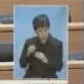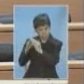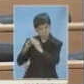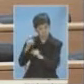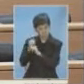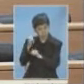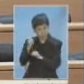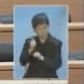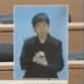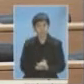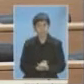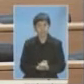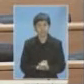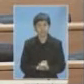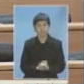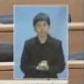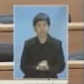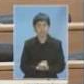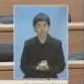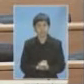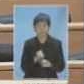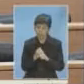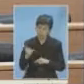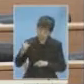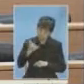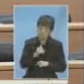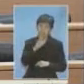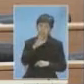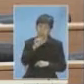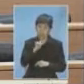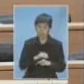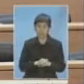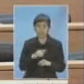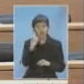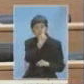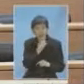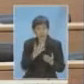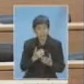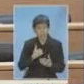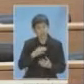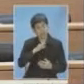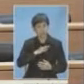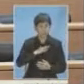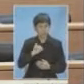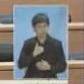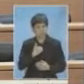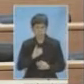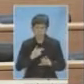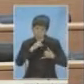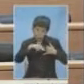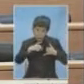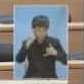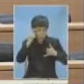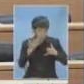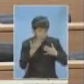งนี้ได้นอกจากนั้นท่านประธานเนี่ยเดินทางเข้ามาในสภานะครับมีใครบ้างครับที่จะสบายใจได้ว่ามีการตรวจอาวุธเรียบร้อย